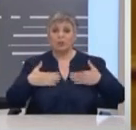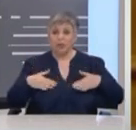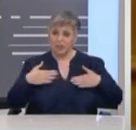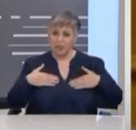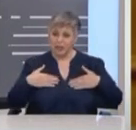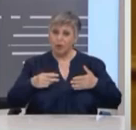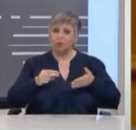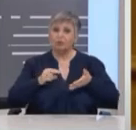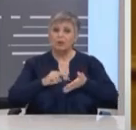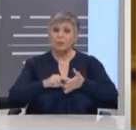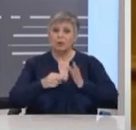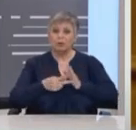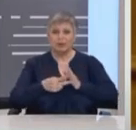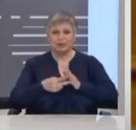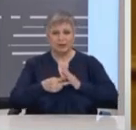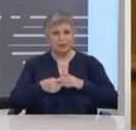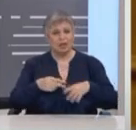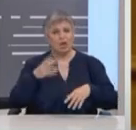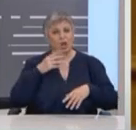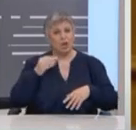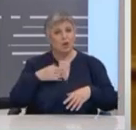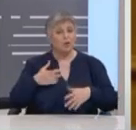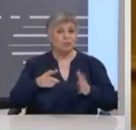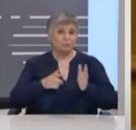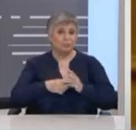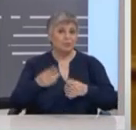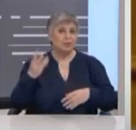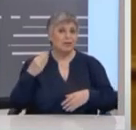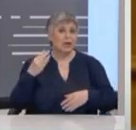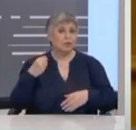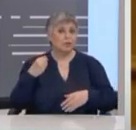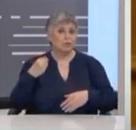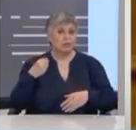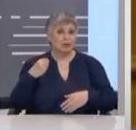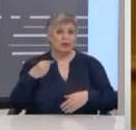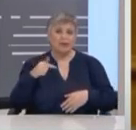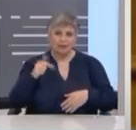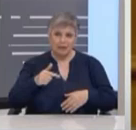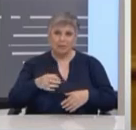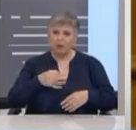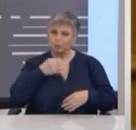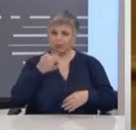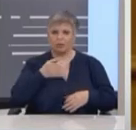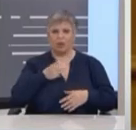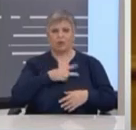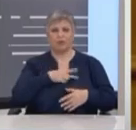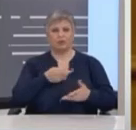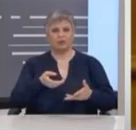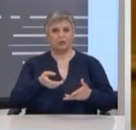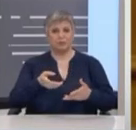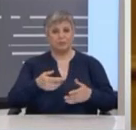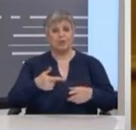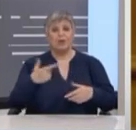προσοχή σας, γιατί λέω πράγματα... Λίγο ησυχία, παρακαλώ. ...χωρούν αμφιβολίας. Όμως, κυρίες και κύριοι συνάδελφοι, είναι